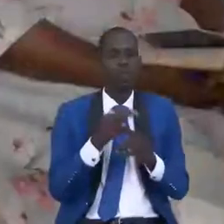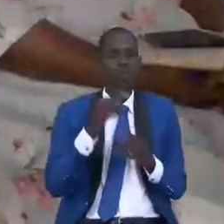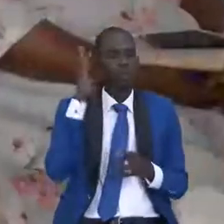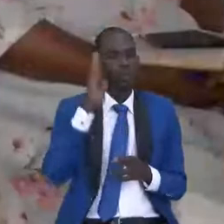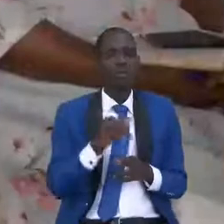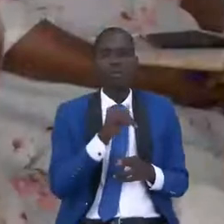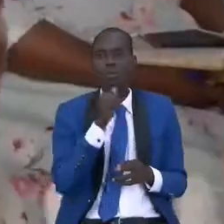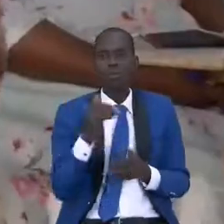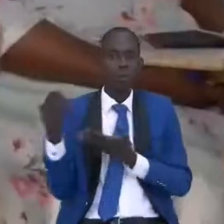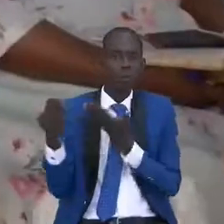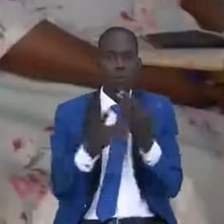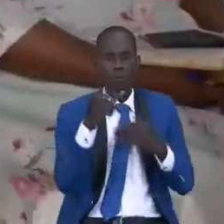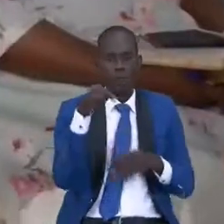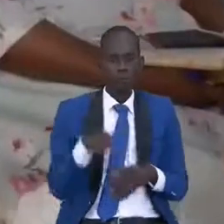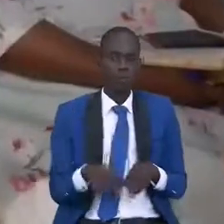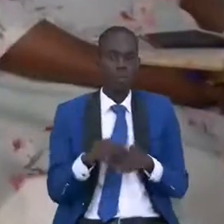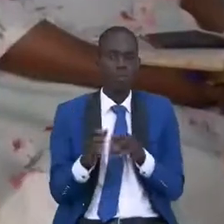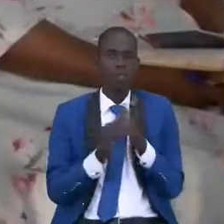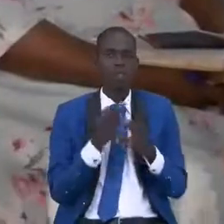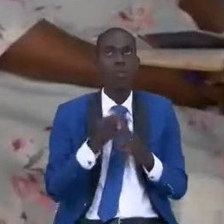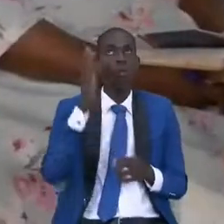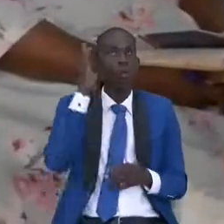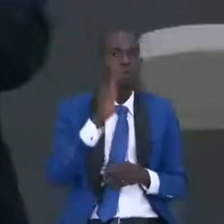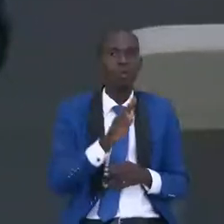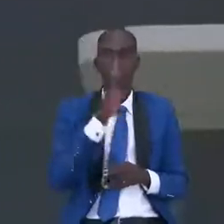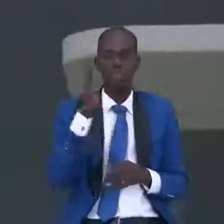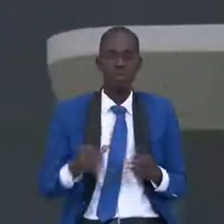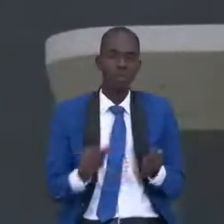faire tomber. Il ne va pas te détruire.